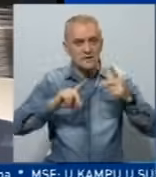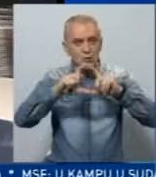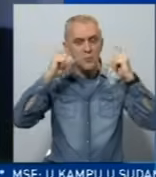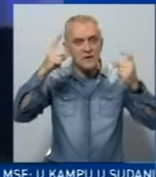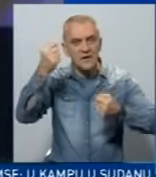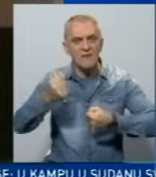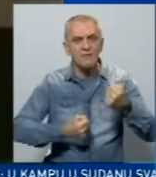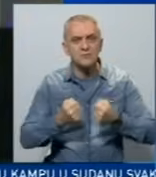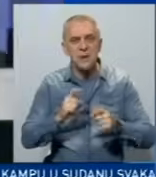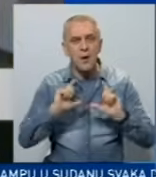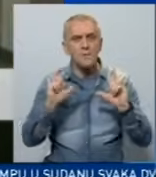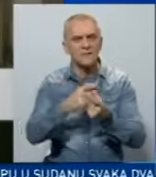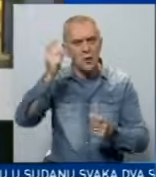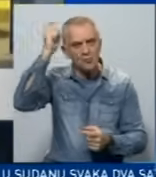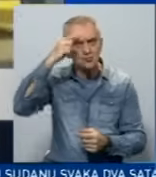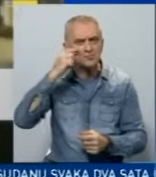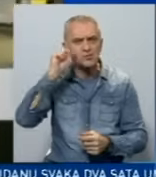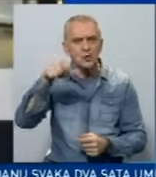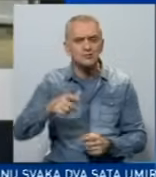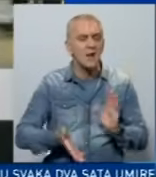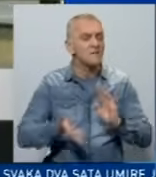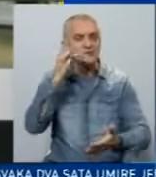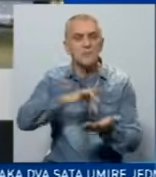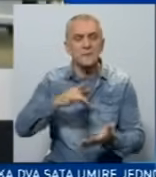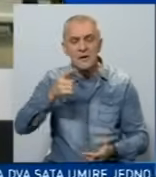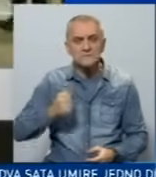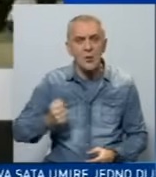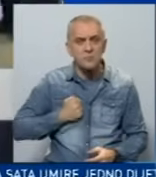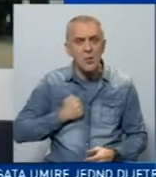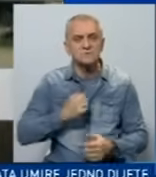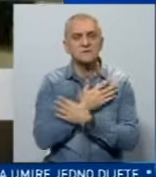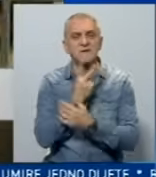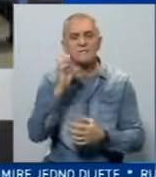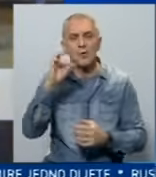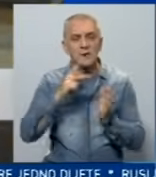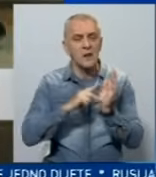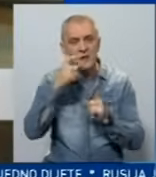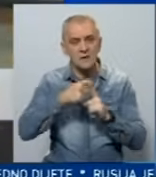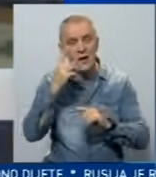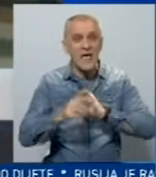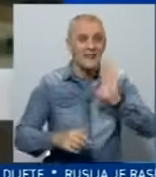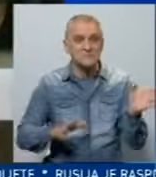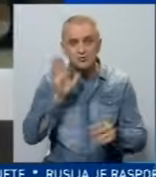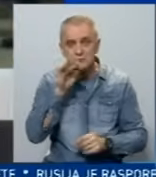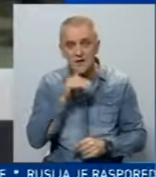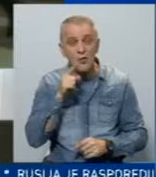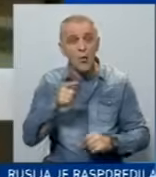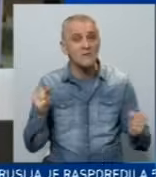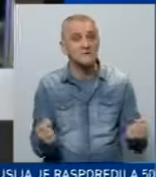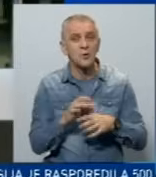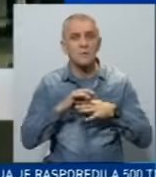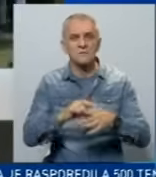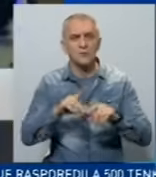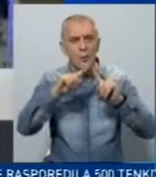pretres objekata i vozila te priveli osumnjičene osobe na više lokacija u Banja Luci, Zvorniku i Istočnom Sarajevu. Ove